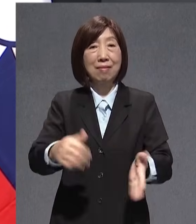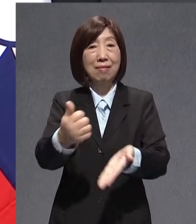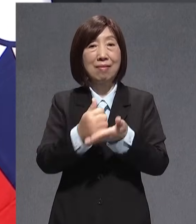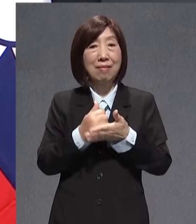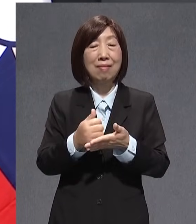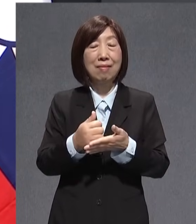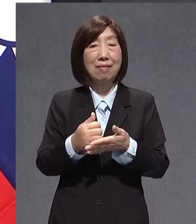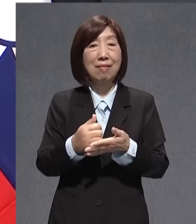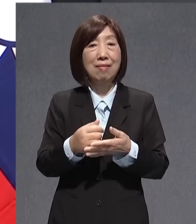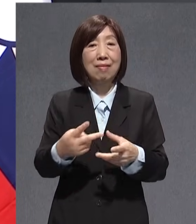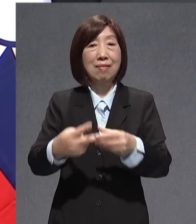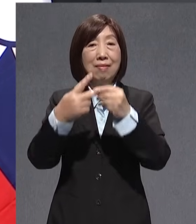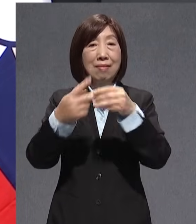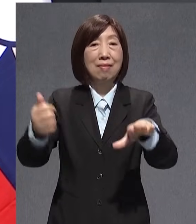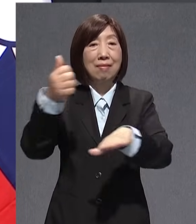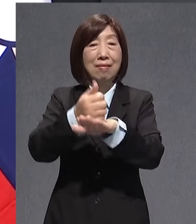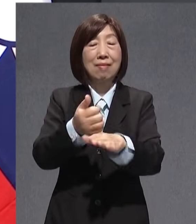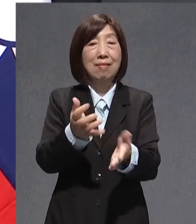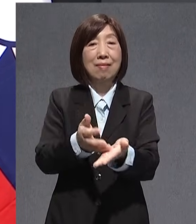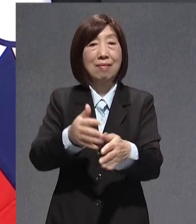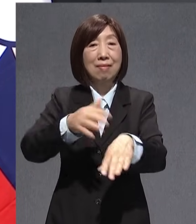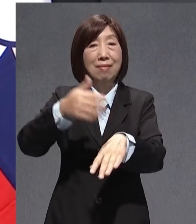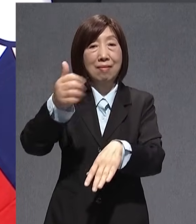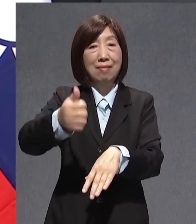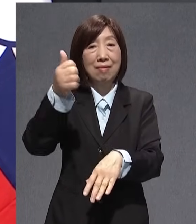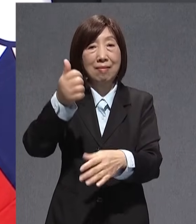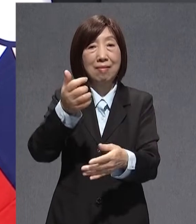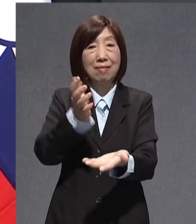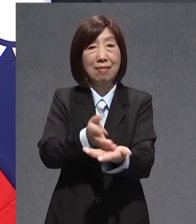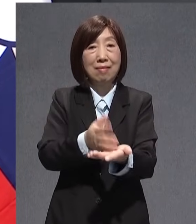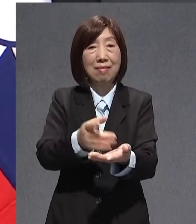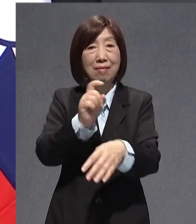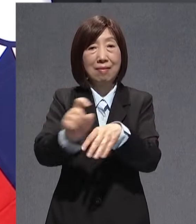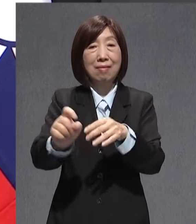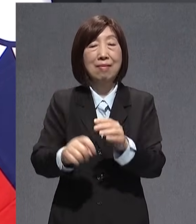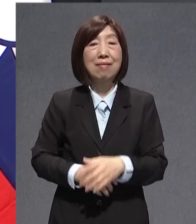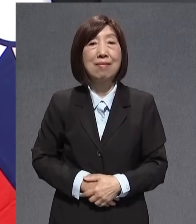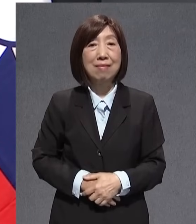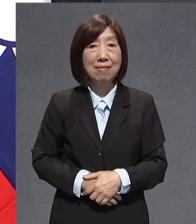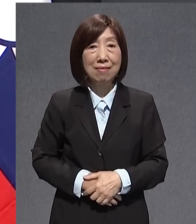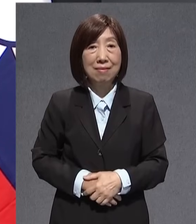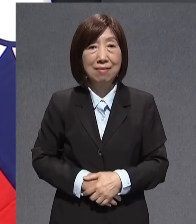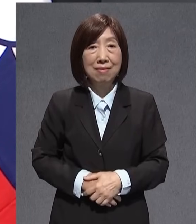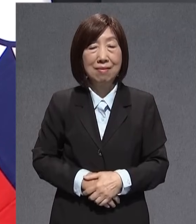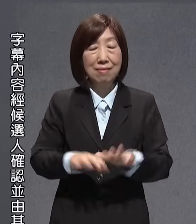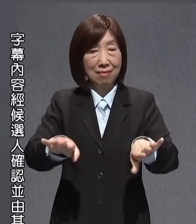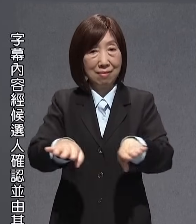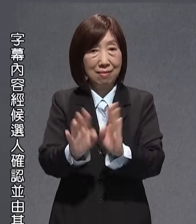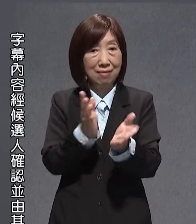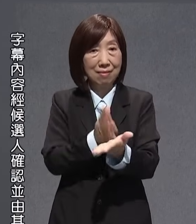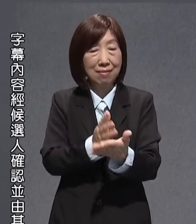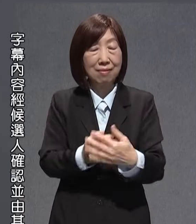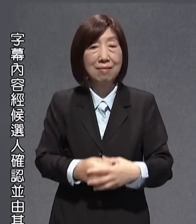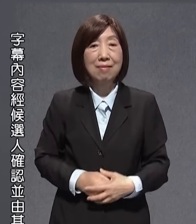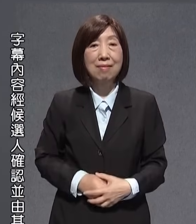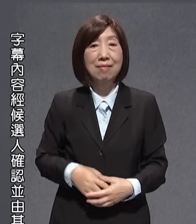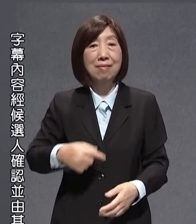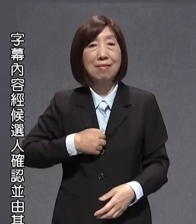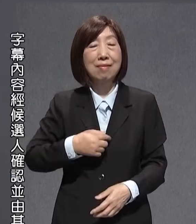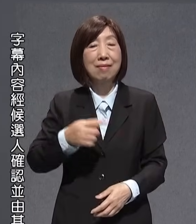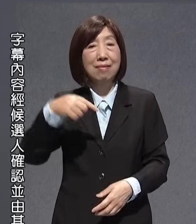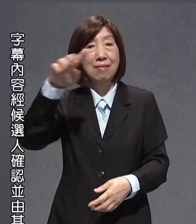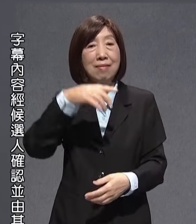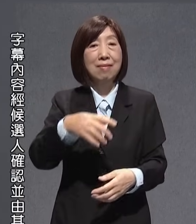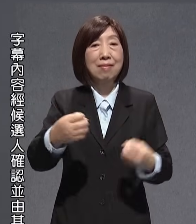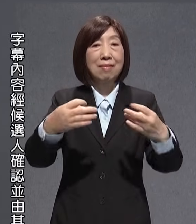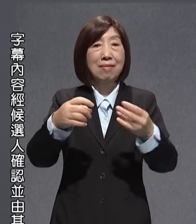第三轮第二位候选人侯友宜先生发表政见，时间10分钟，请发言。 我在上次谈能源